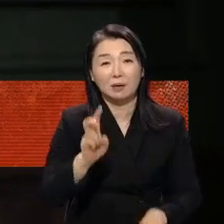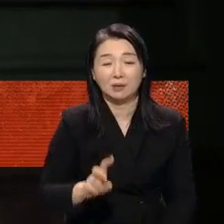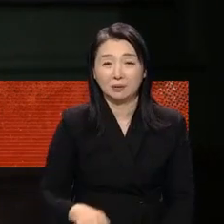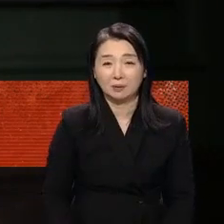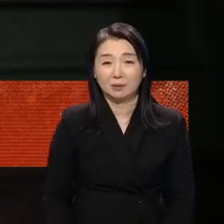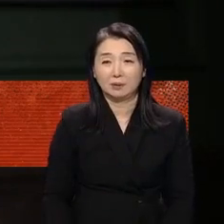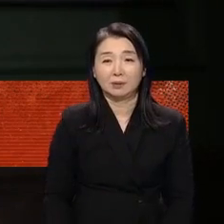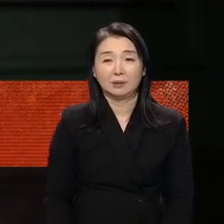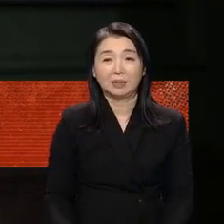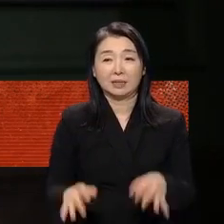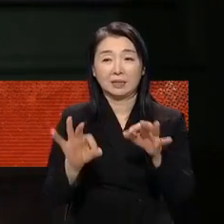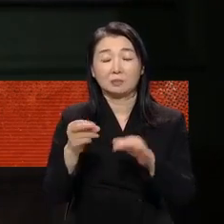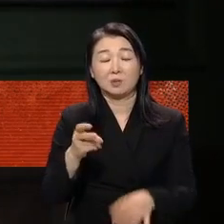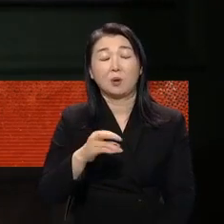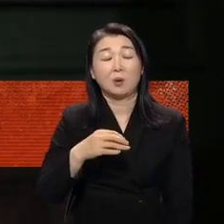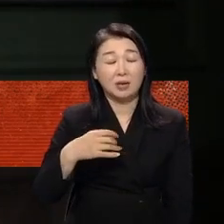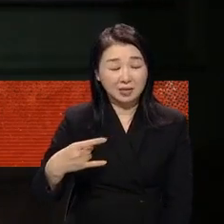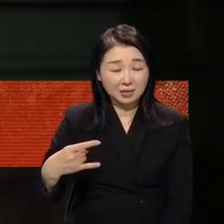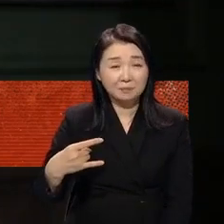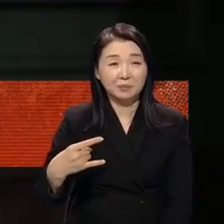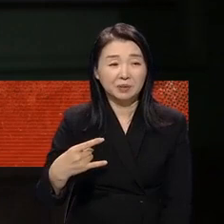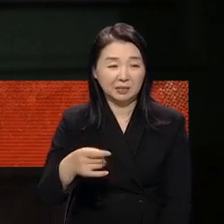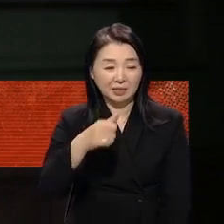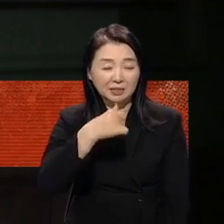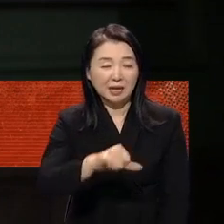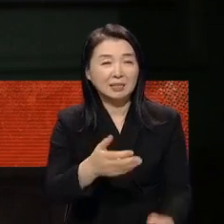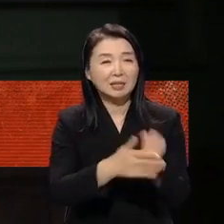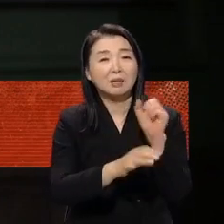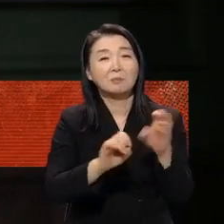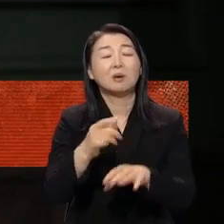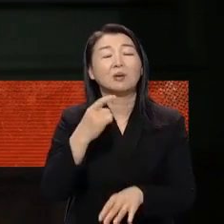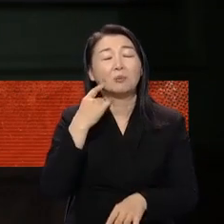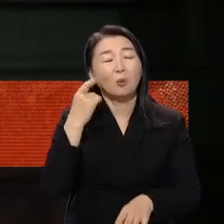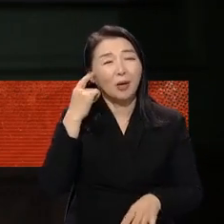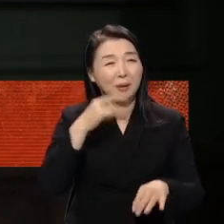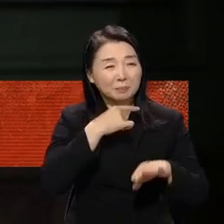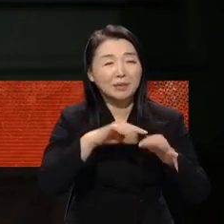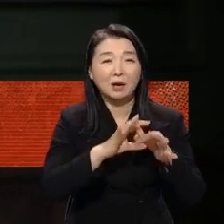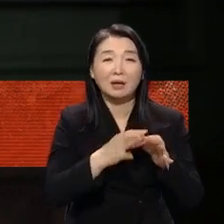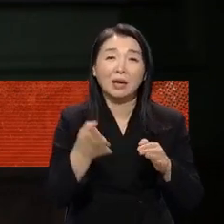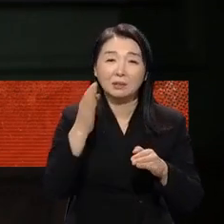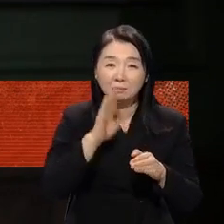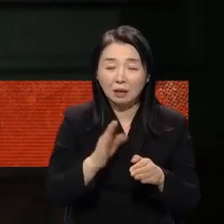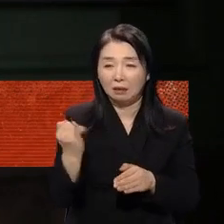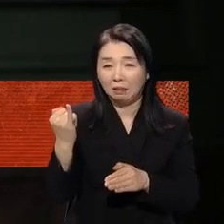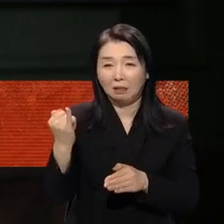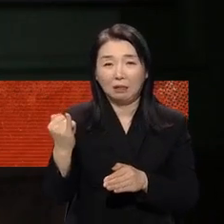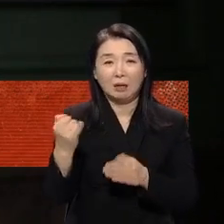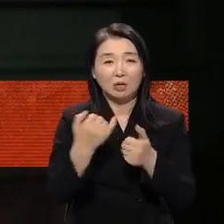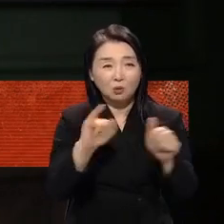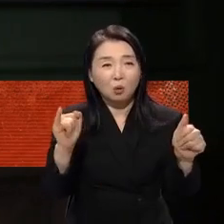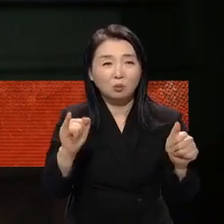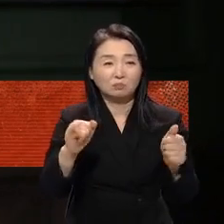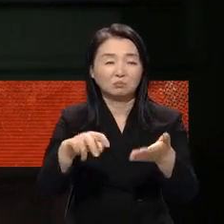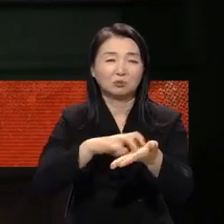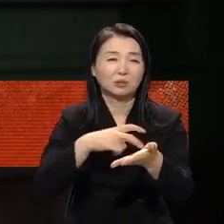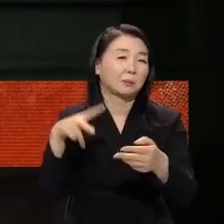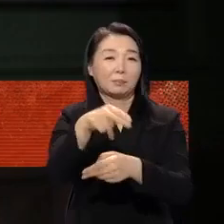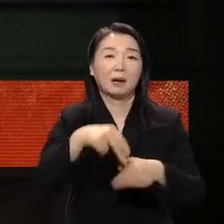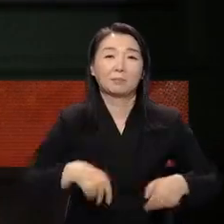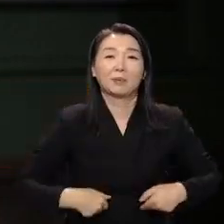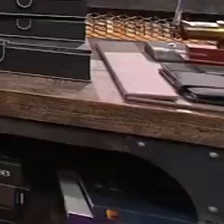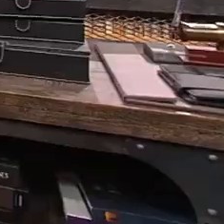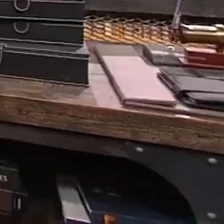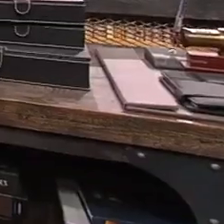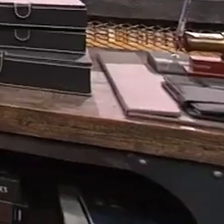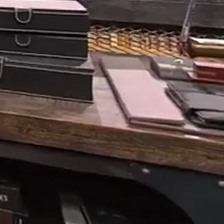님 자식 사진은 버릴 수가 없을 것 습니다 천륜 이라서요 하지만 전처는 이혼했으면 문자 차단해야 합니다 이런 의견 주셨습니다